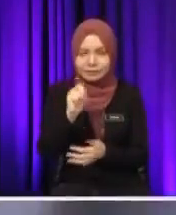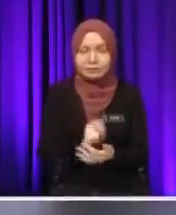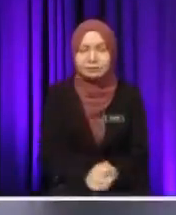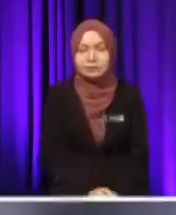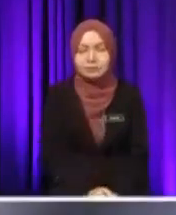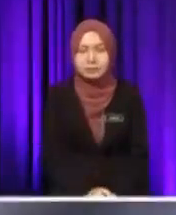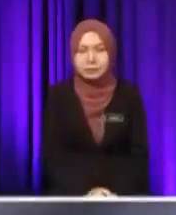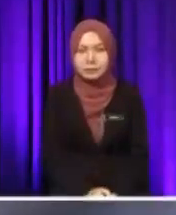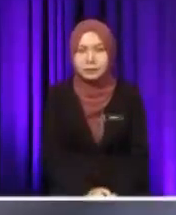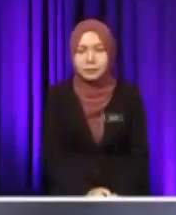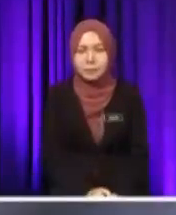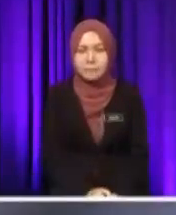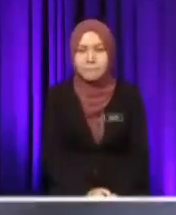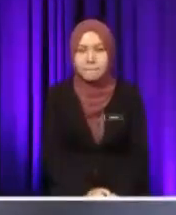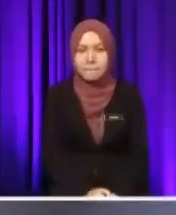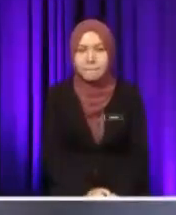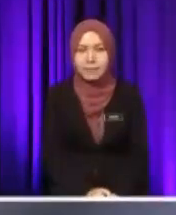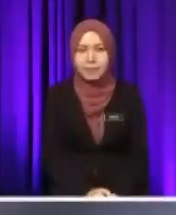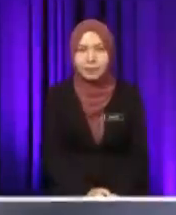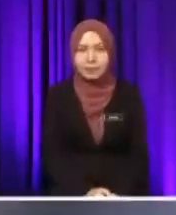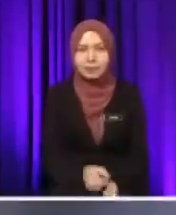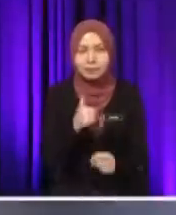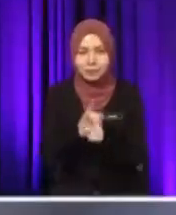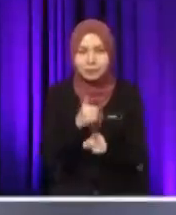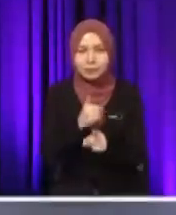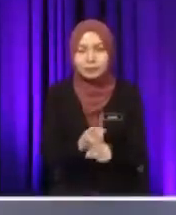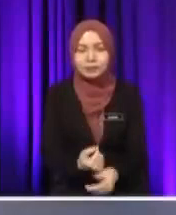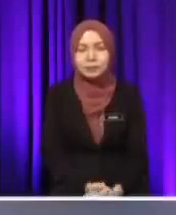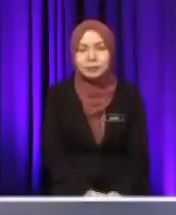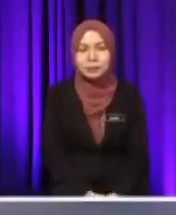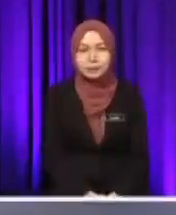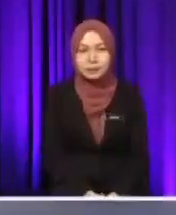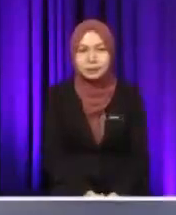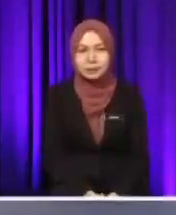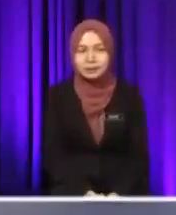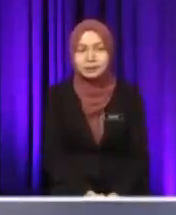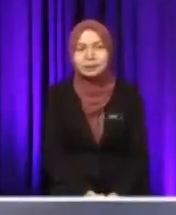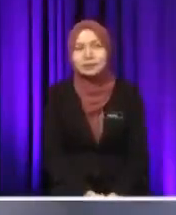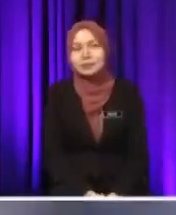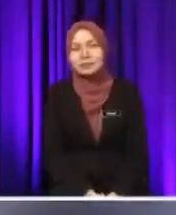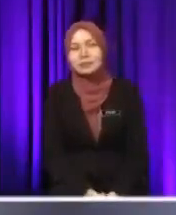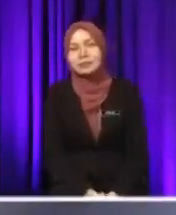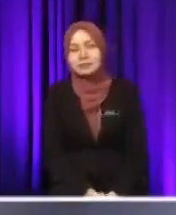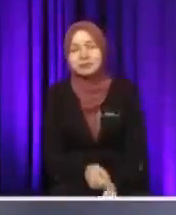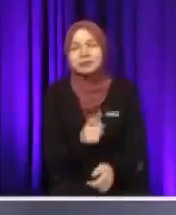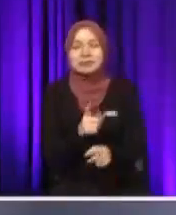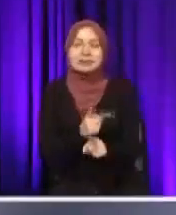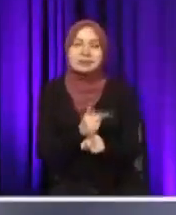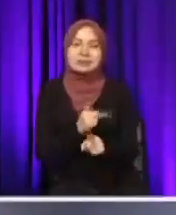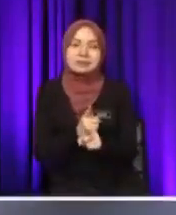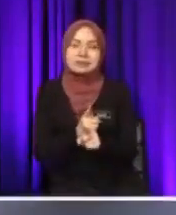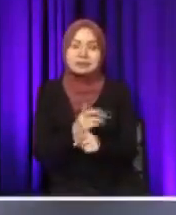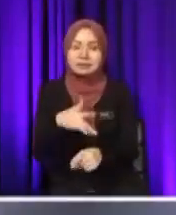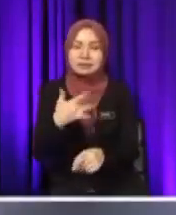eh. Betul, eh? Betul, rasanya licin, betul? Licin. Licin, licin, eh? Okay. Licin tak, bang, Chris? Licin. Memang okay. Licin.